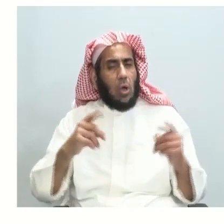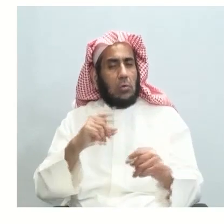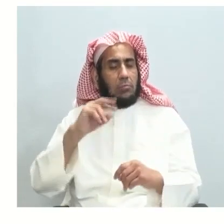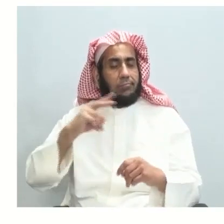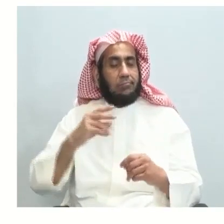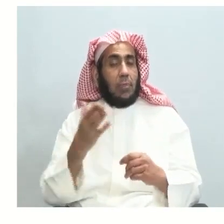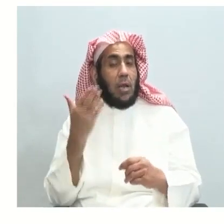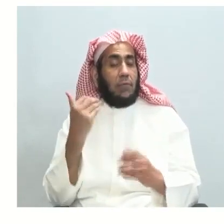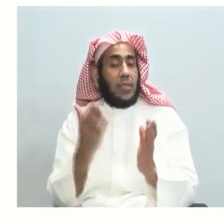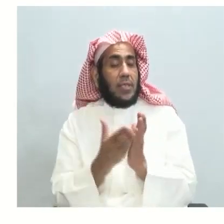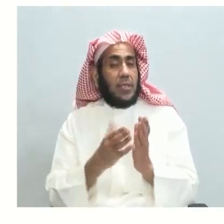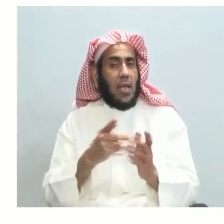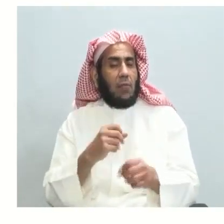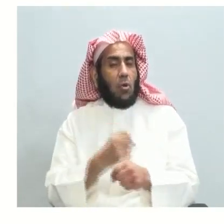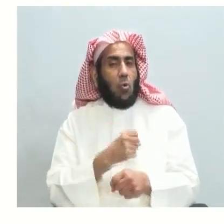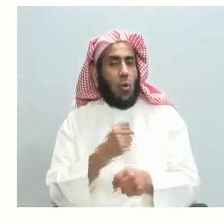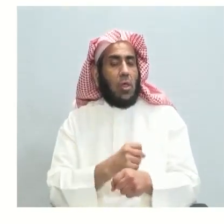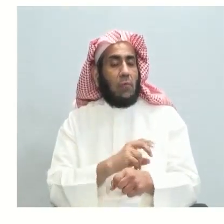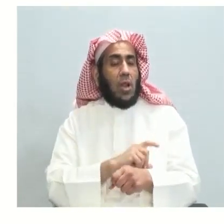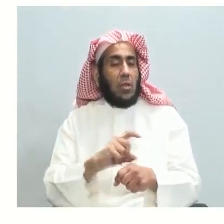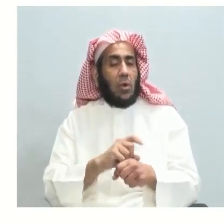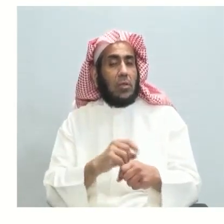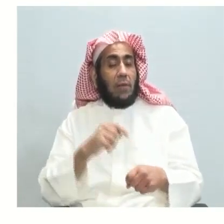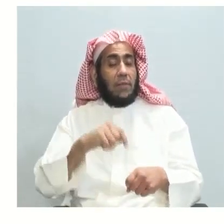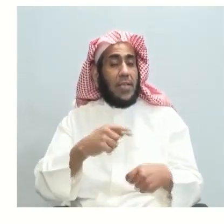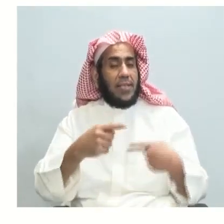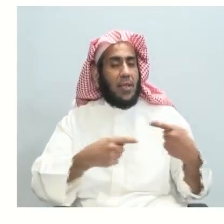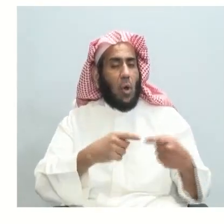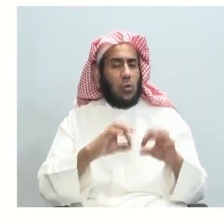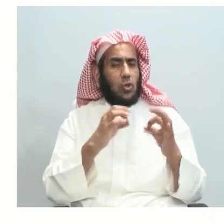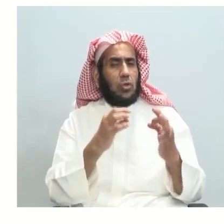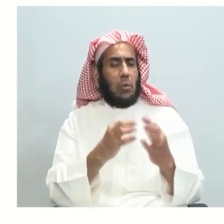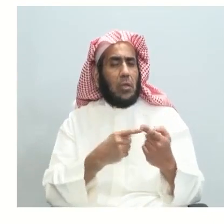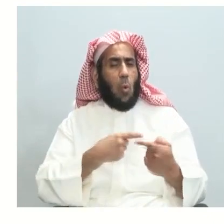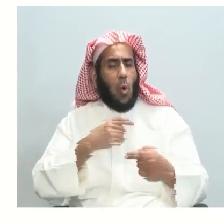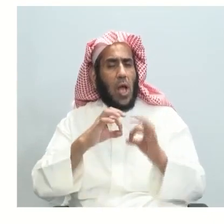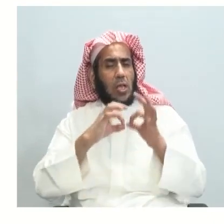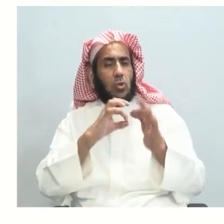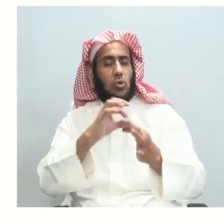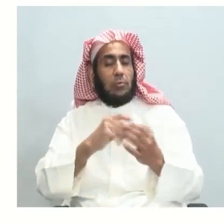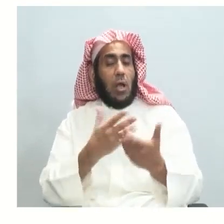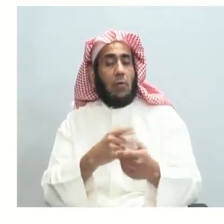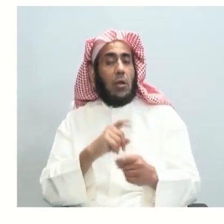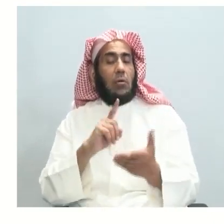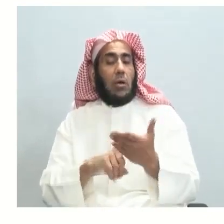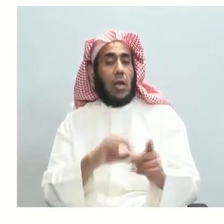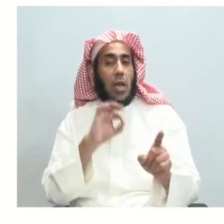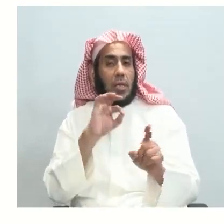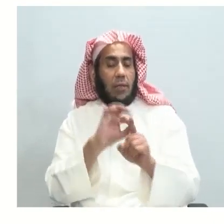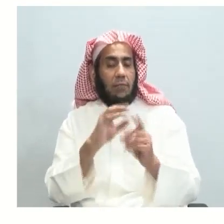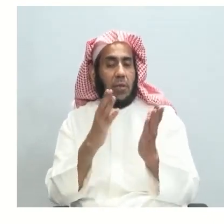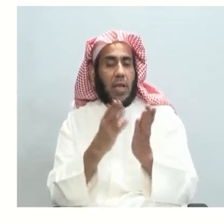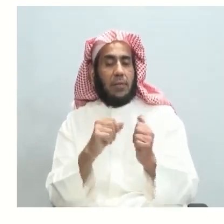الدرس السابق كيف نوظف الادوات في التواصل وفي درس اليوم باذن الله سنتحدث عن كيف نحقق اهدافنا من هذه